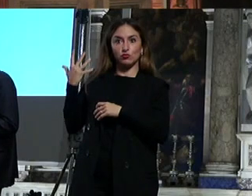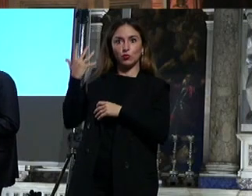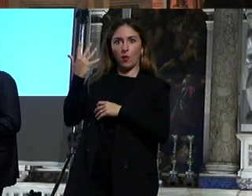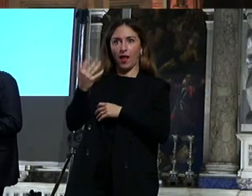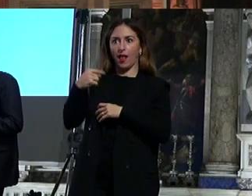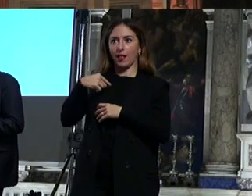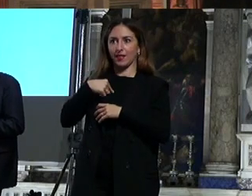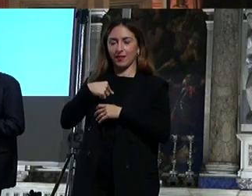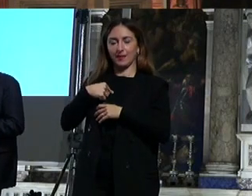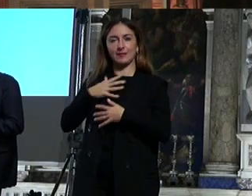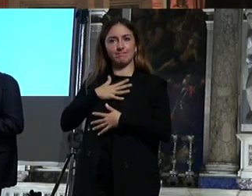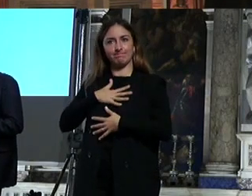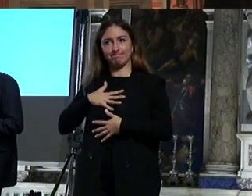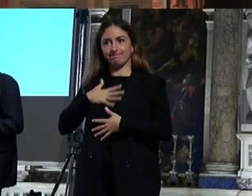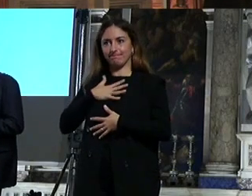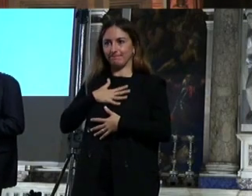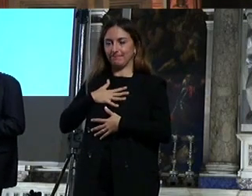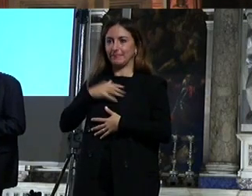piacere